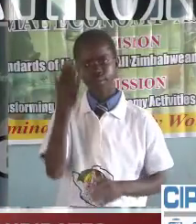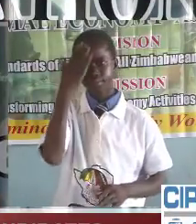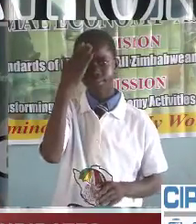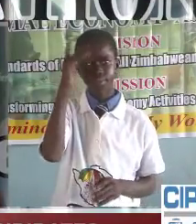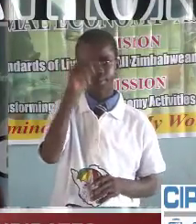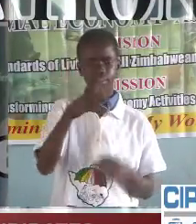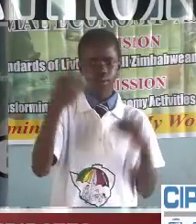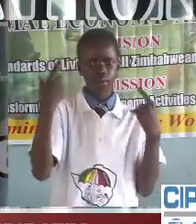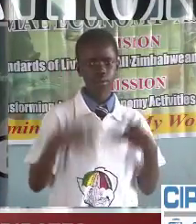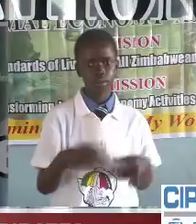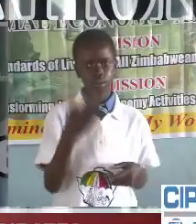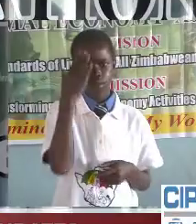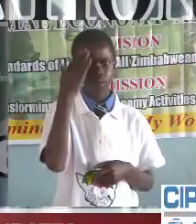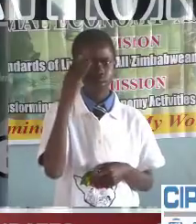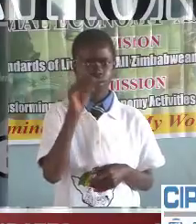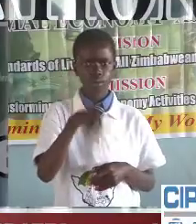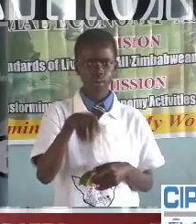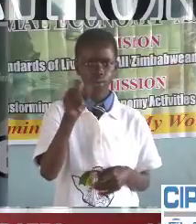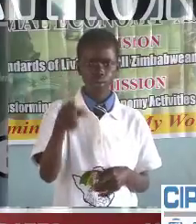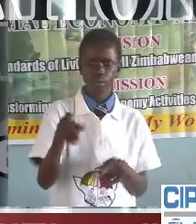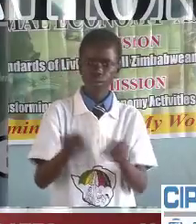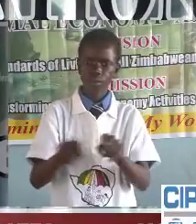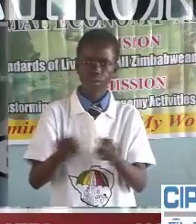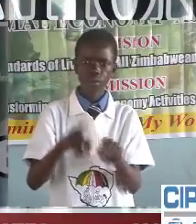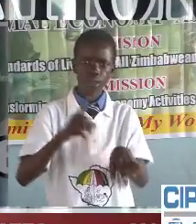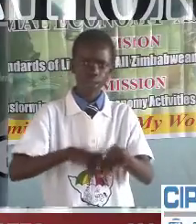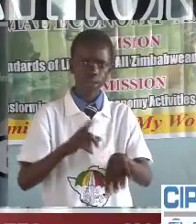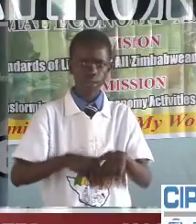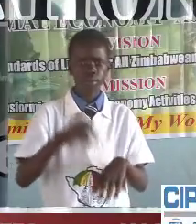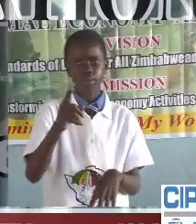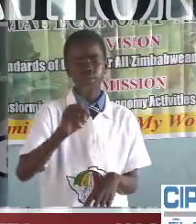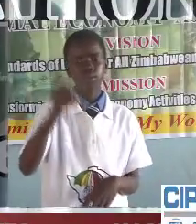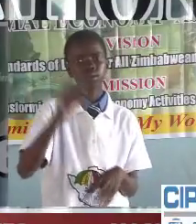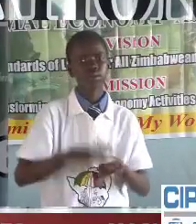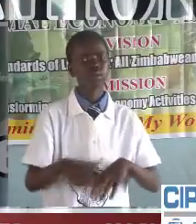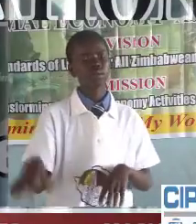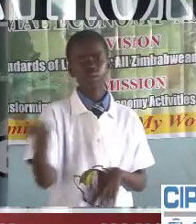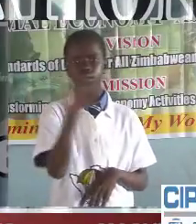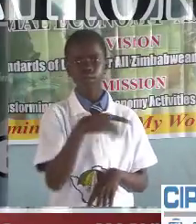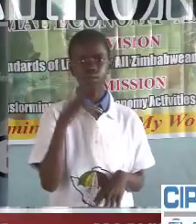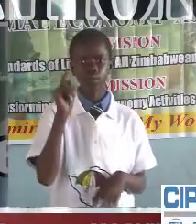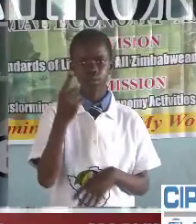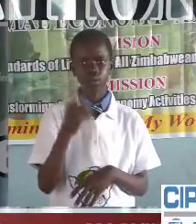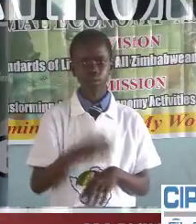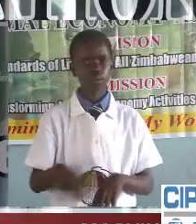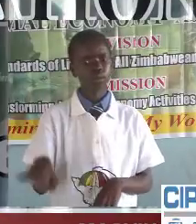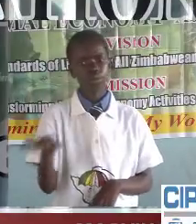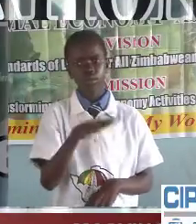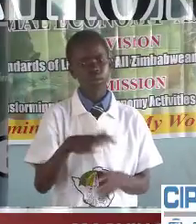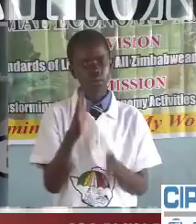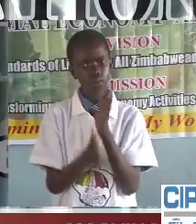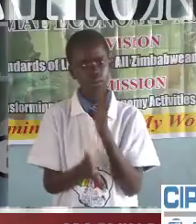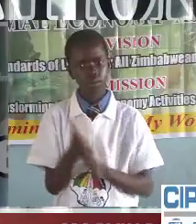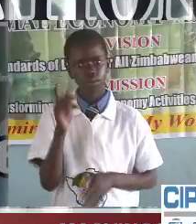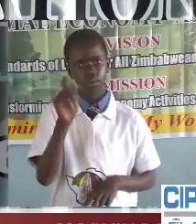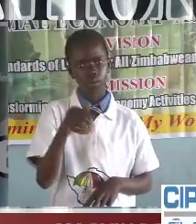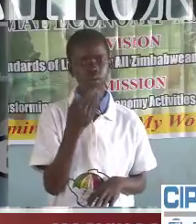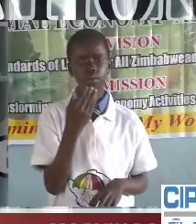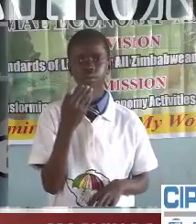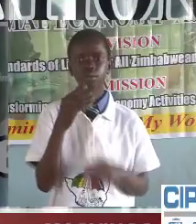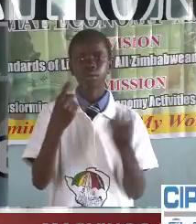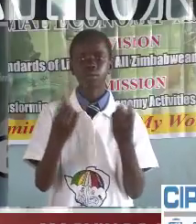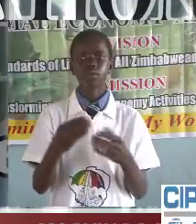atingagona kuvaitira ndeapi and at the same time ndofunga zvimwe zvizhinji ini chandisingade kuti ndinyepere vagare